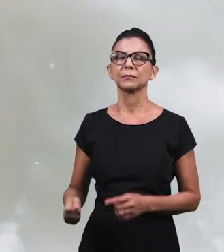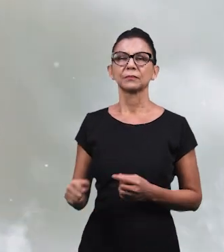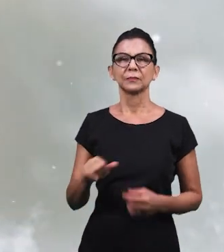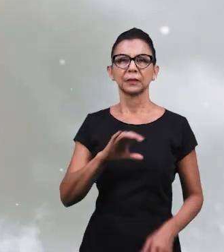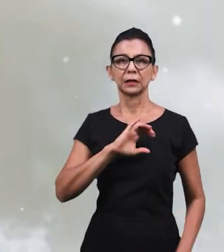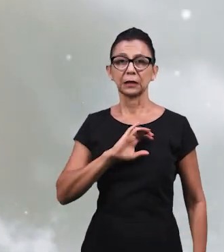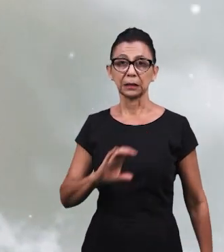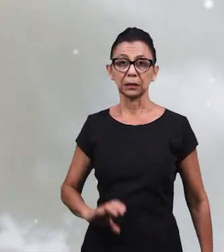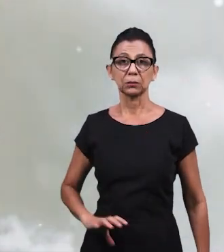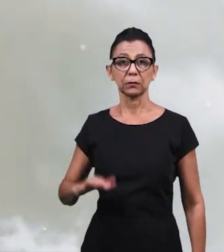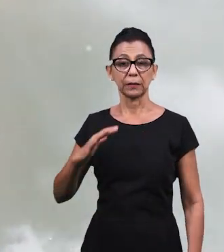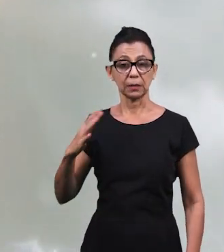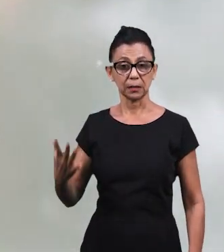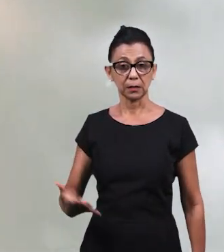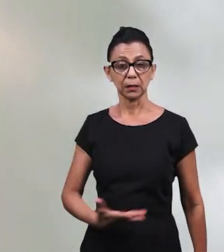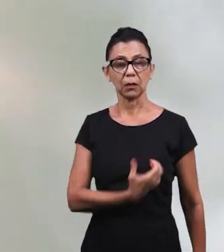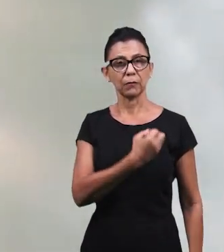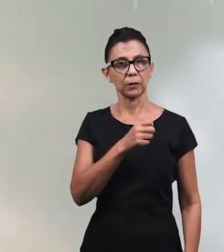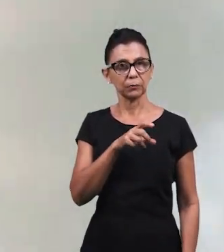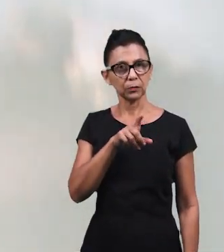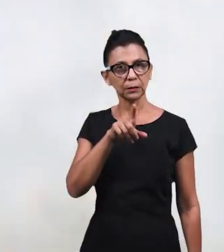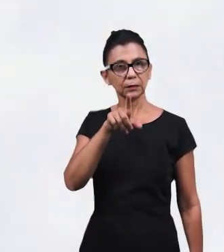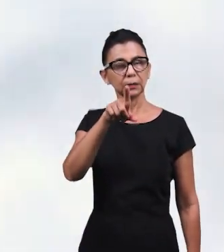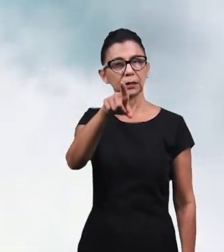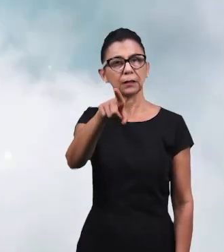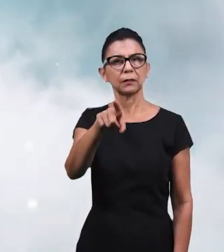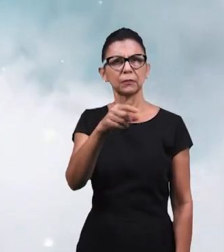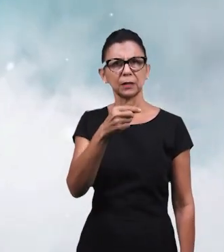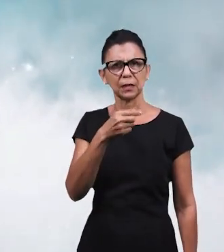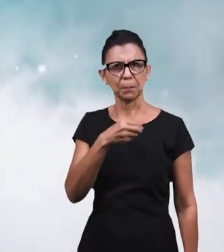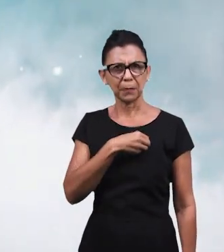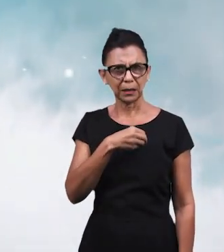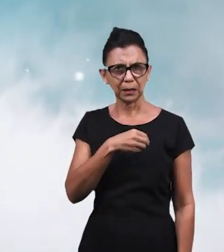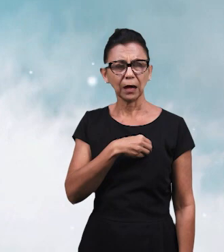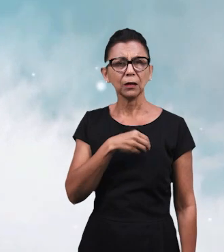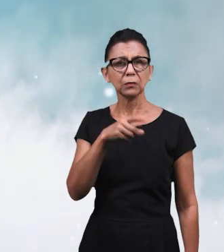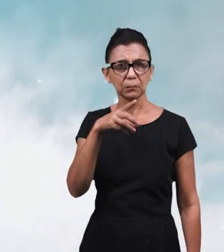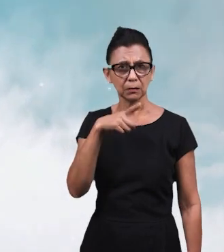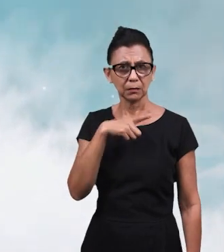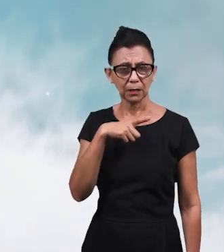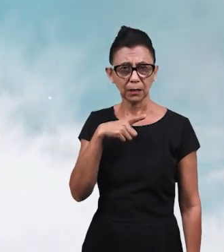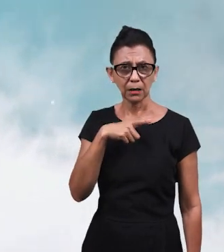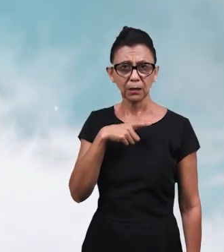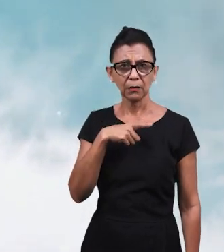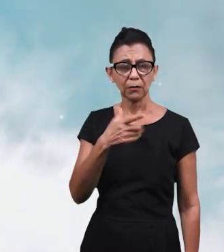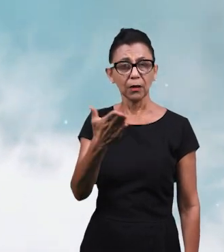Cristo te dá salvação. И Христос даст тебе спасение.